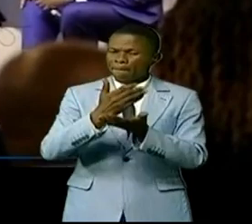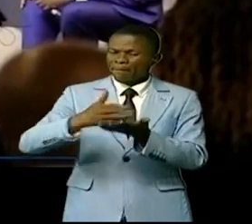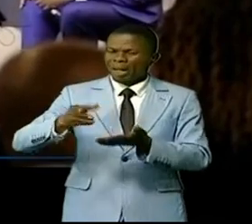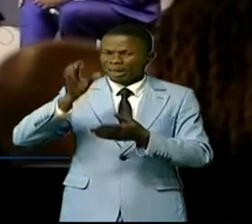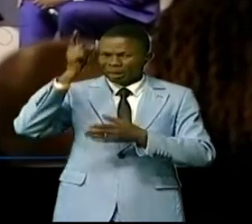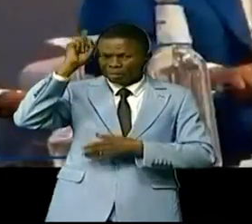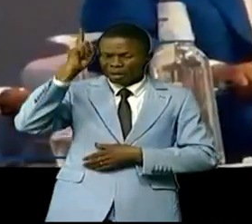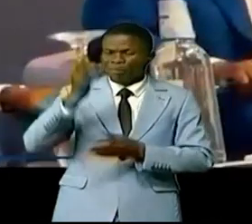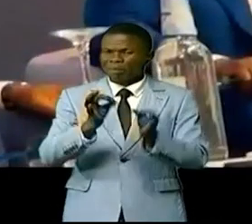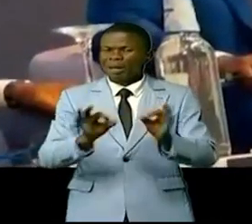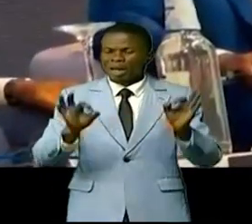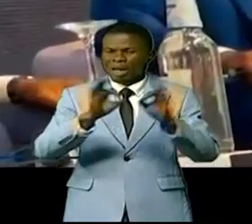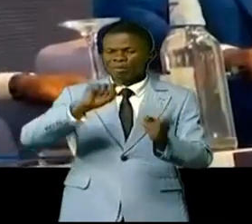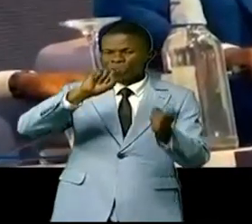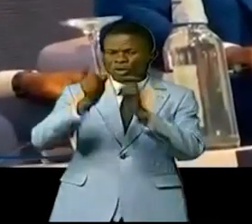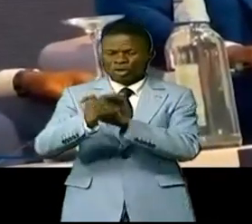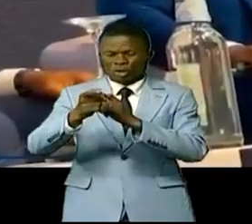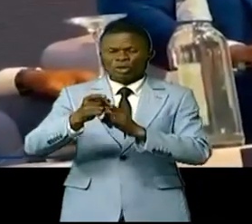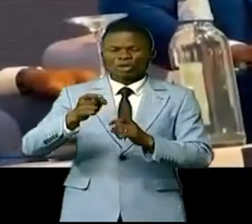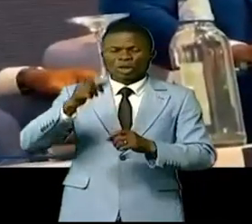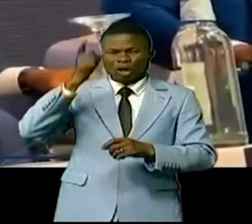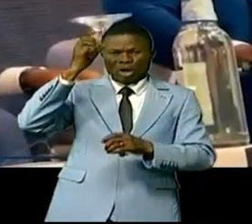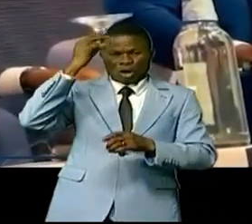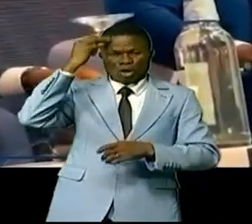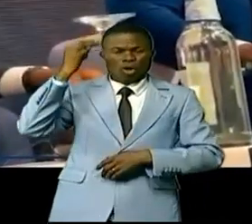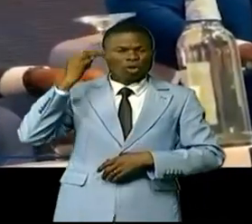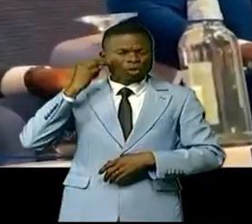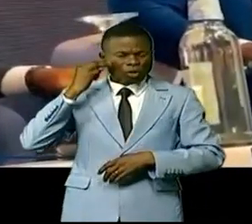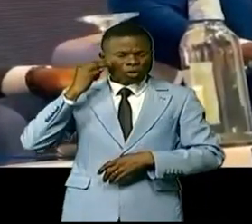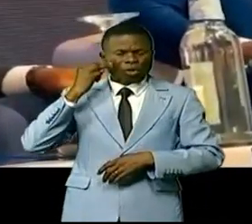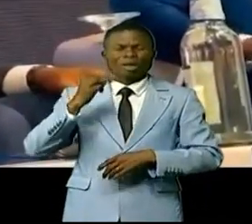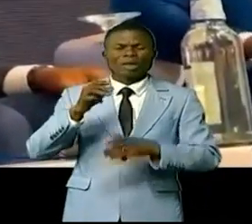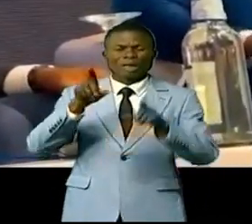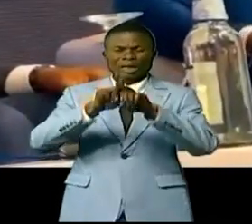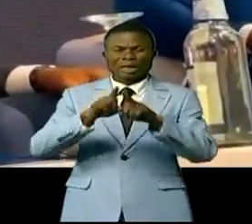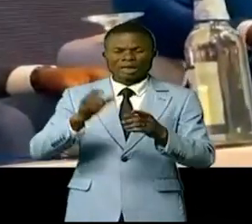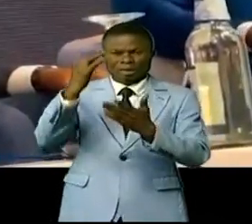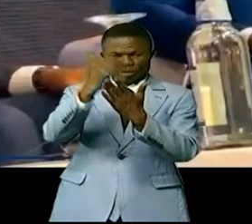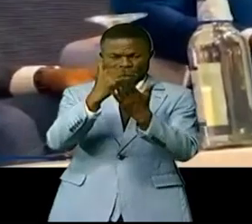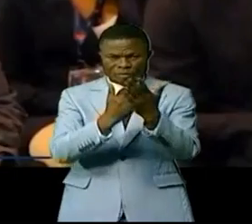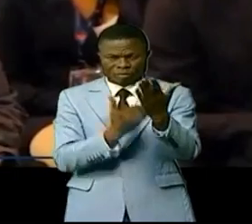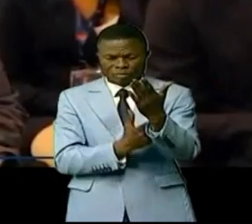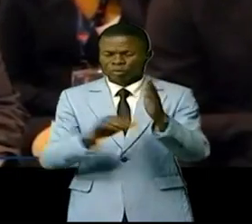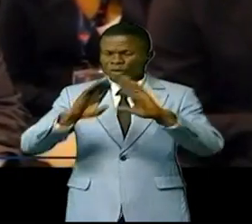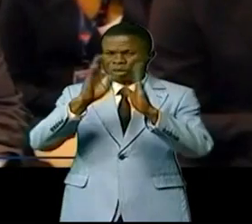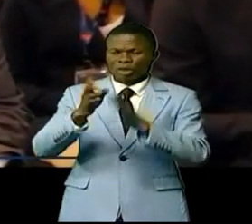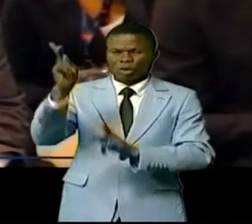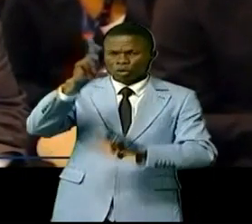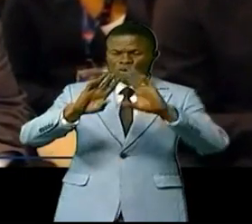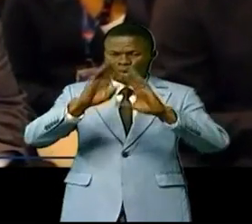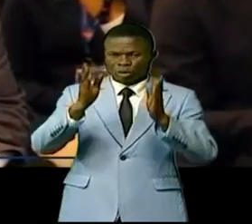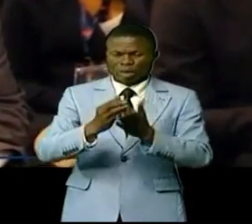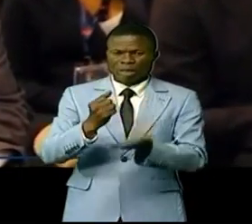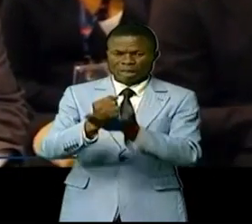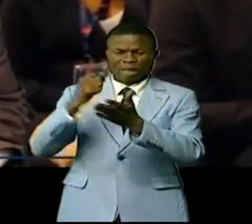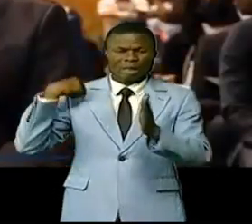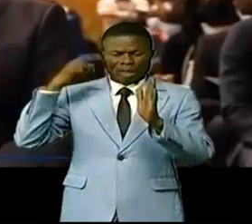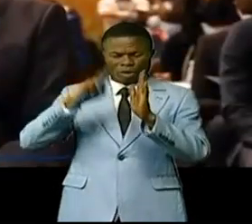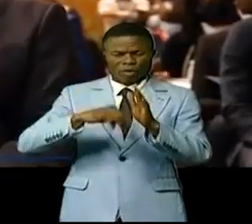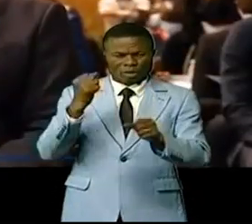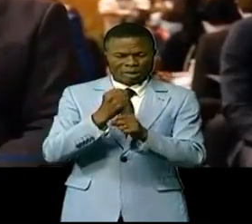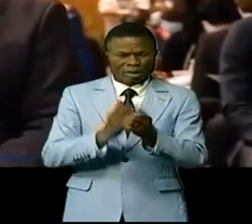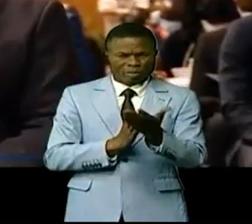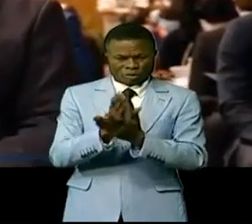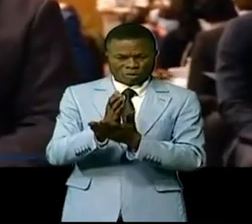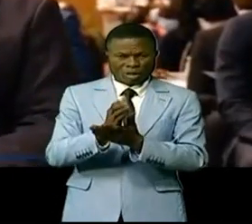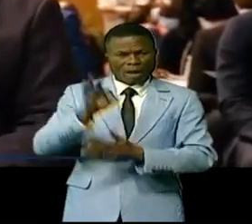des réformes du gouvernement Sama reste l'identification et l'enrôlement de la population pour permettre au gouvernement de mieux agir. Point